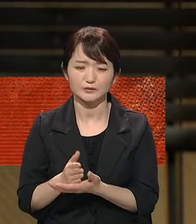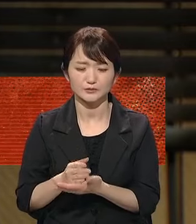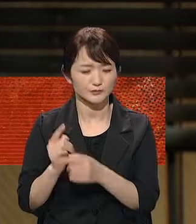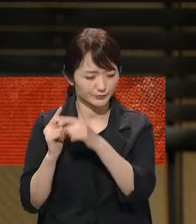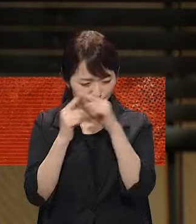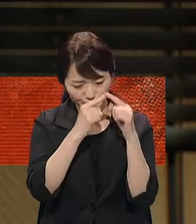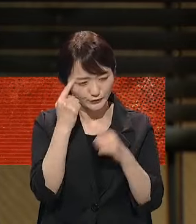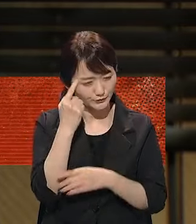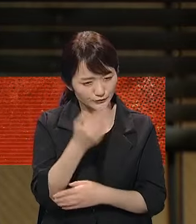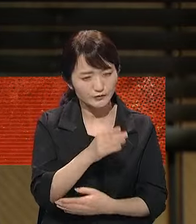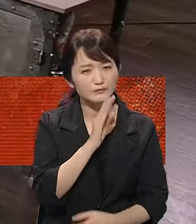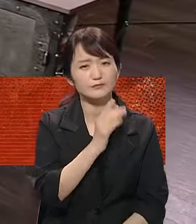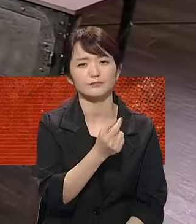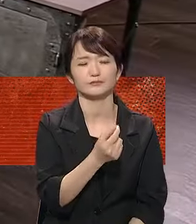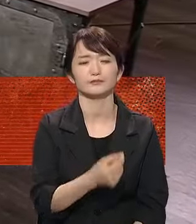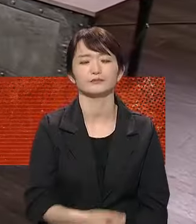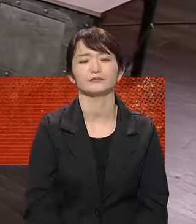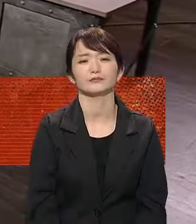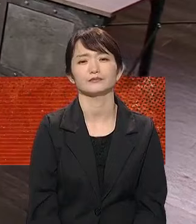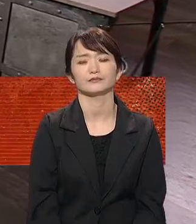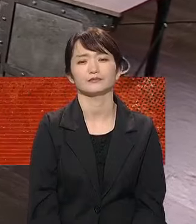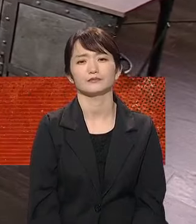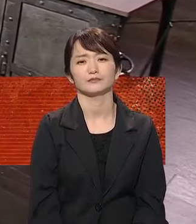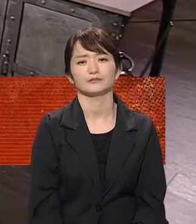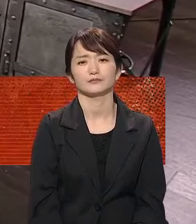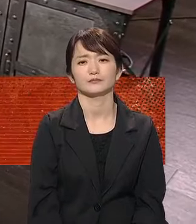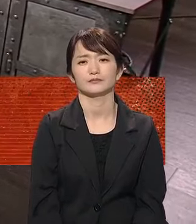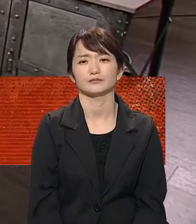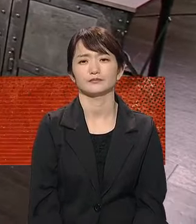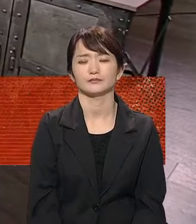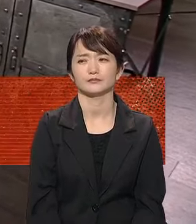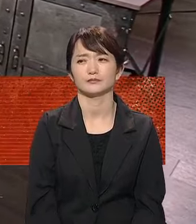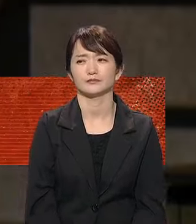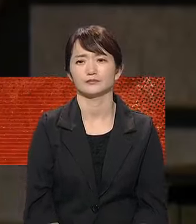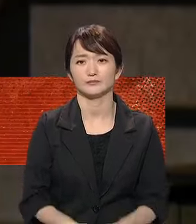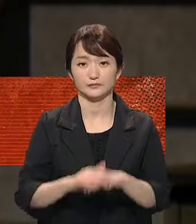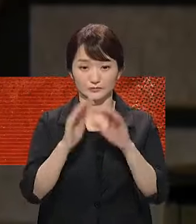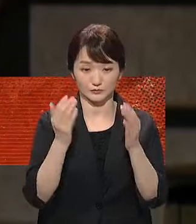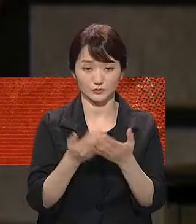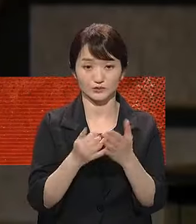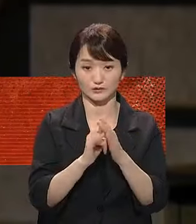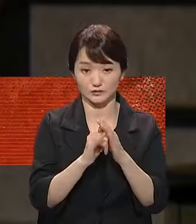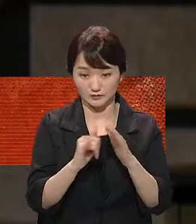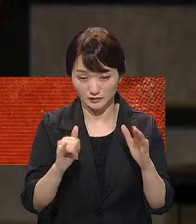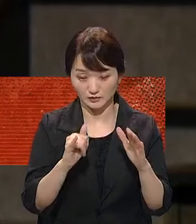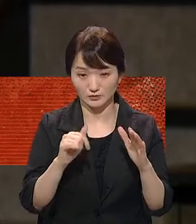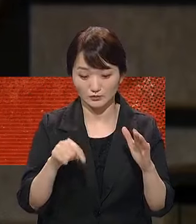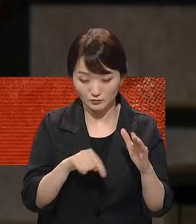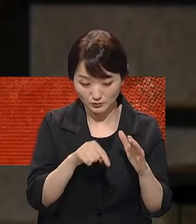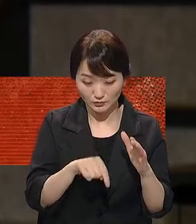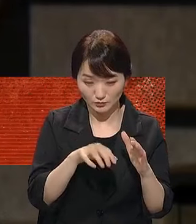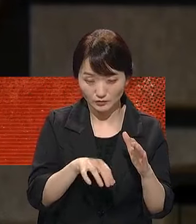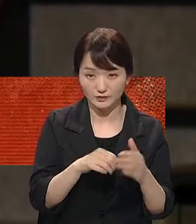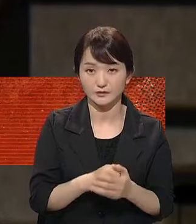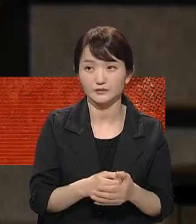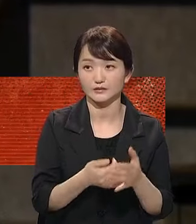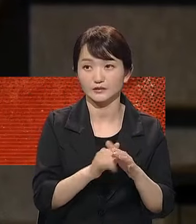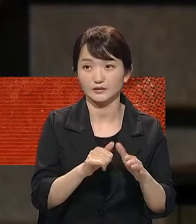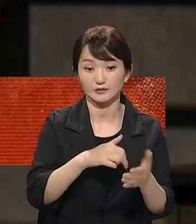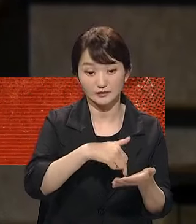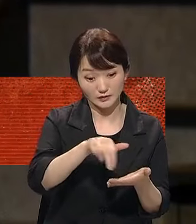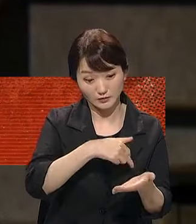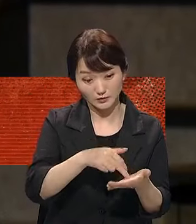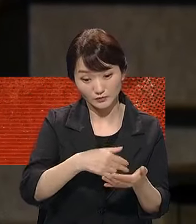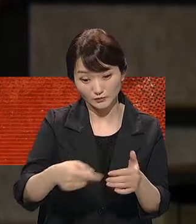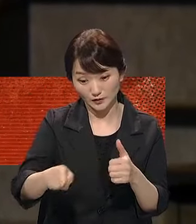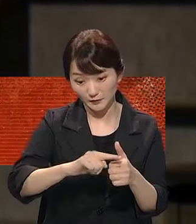맞는 거 같습니다 자 오교수님 어 물론 이제 그 모든 가족 구성원들이 가족 단톡방에 처음부터 다 들어갔었습니다 저희들한테